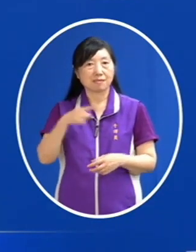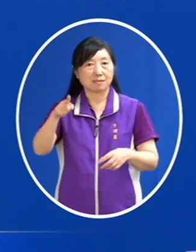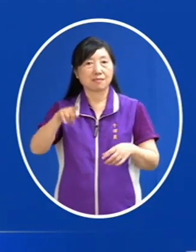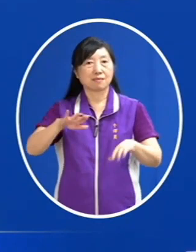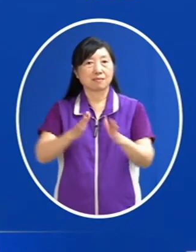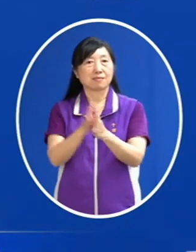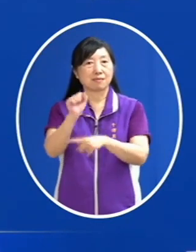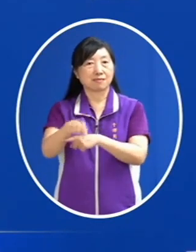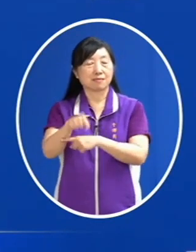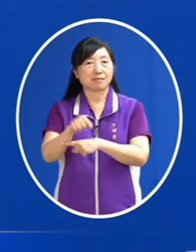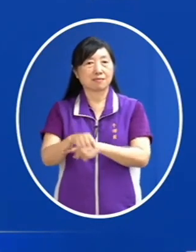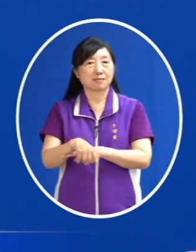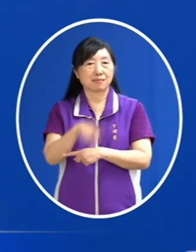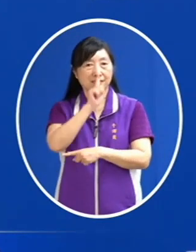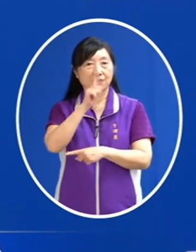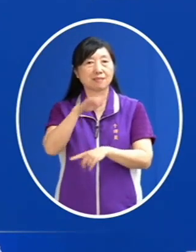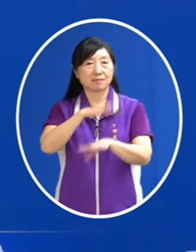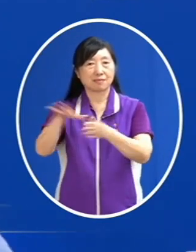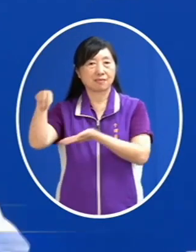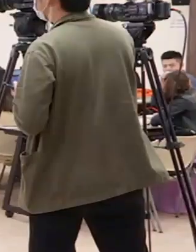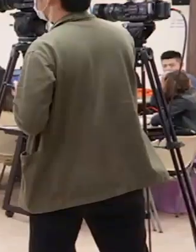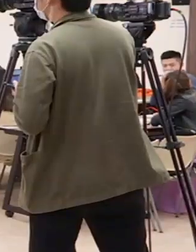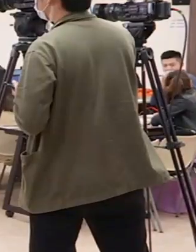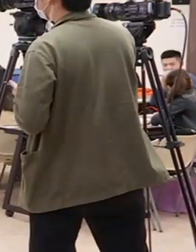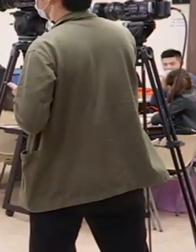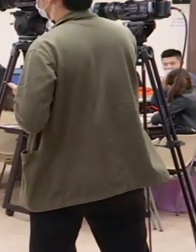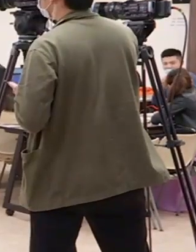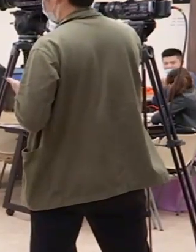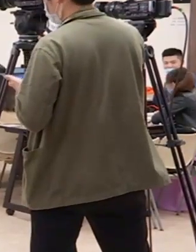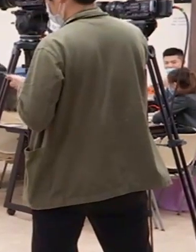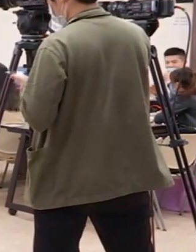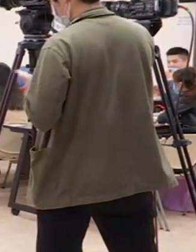那是表示会再带回去研议。